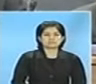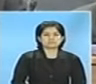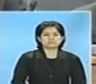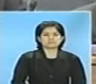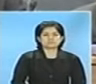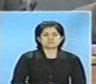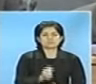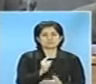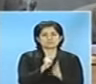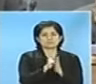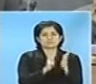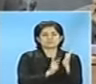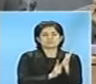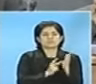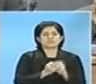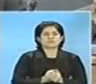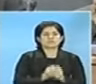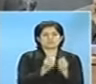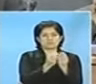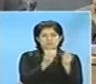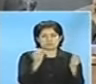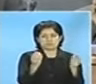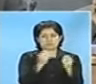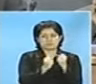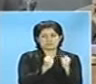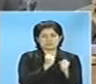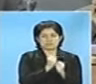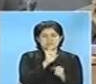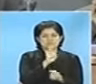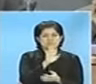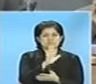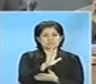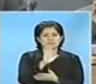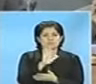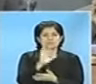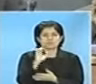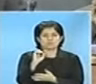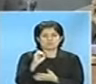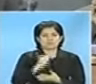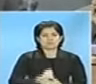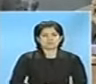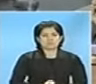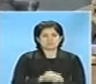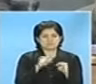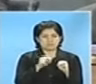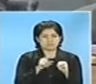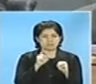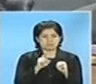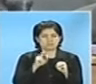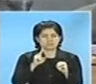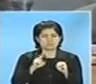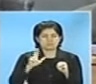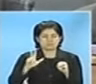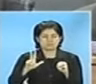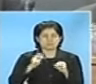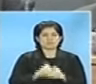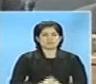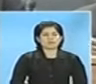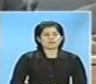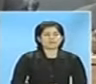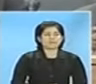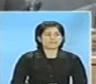ามรัฐธรรมนูญปี2550มาตรา123สมาชิกรัฐส